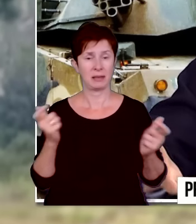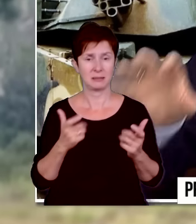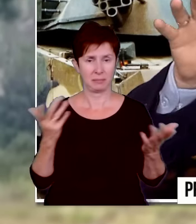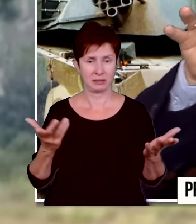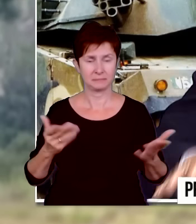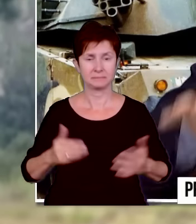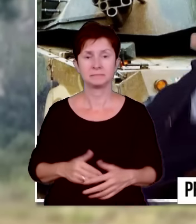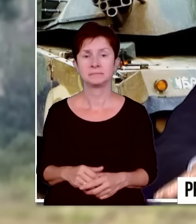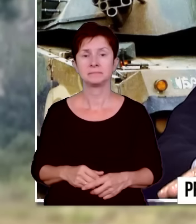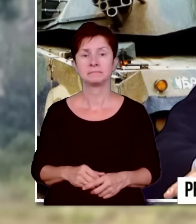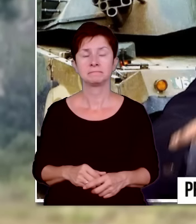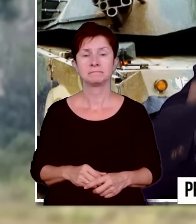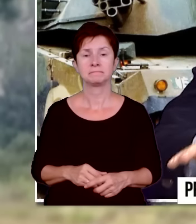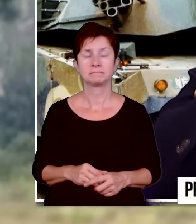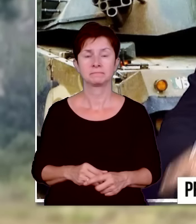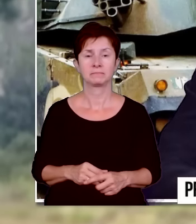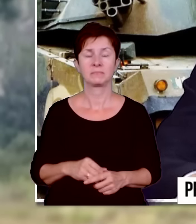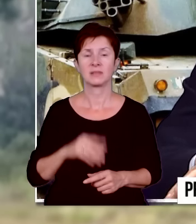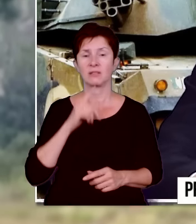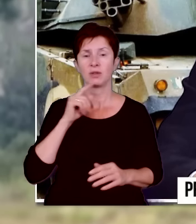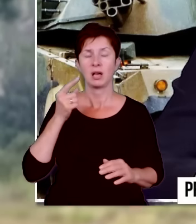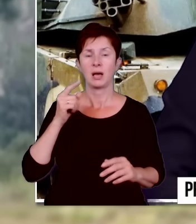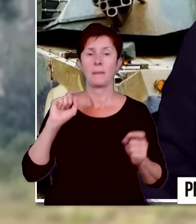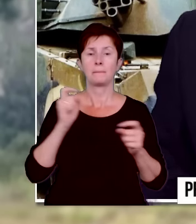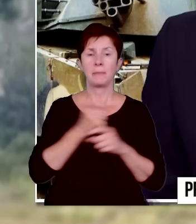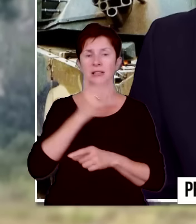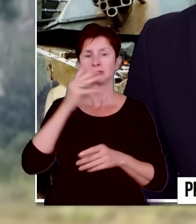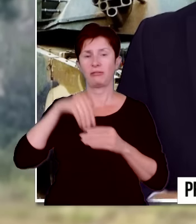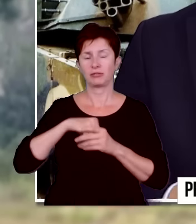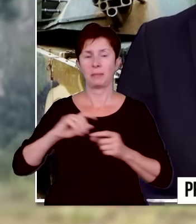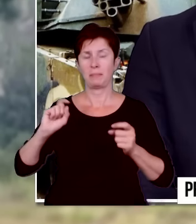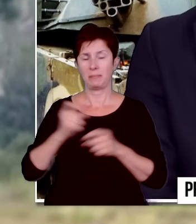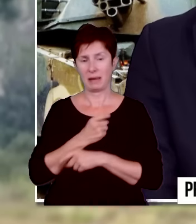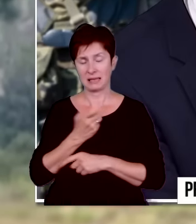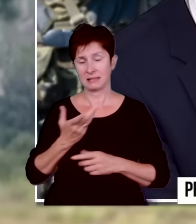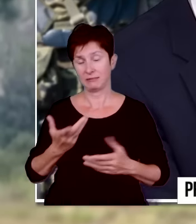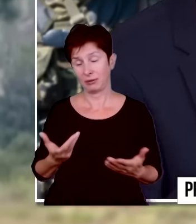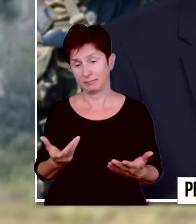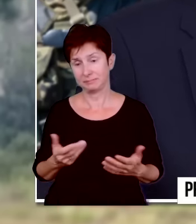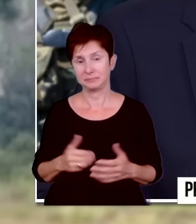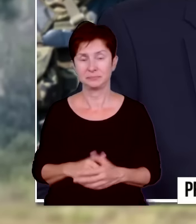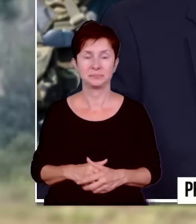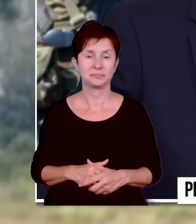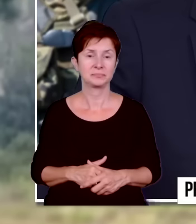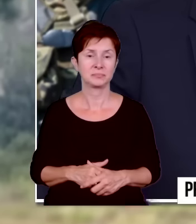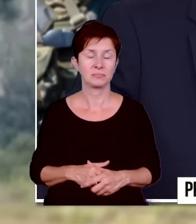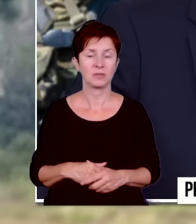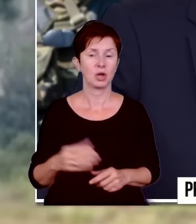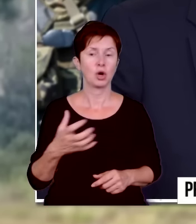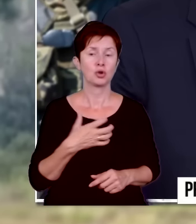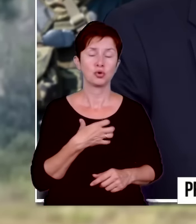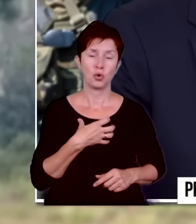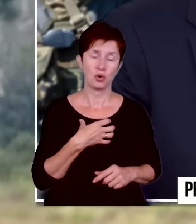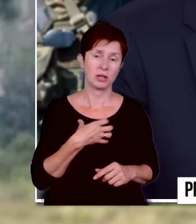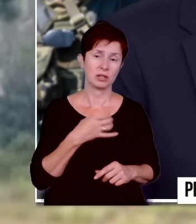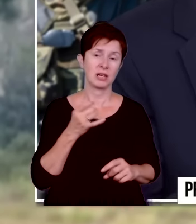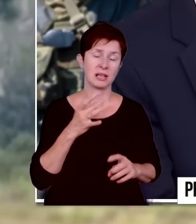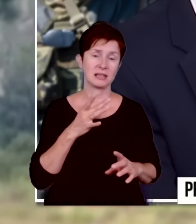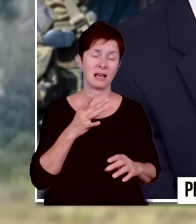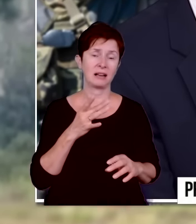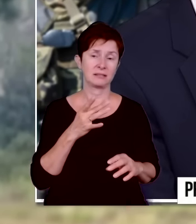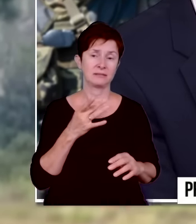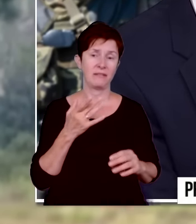prawda Takie głębokie ukryte Państwo w Państwie jak i Ministerstwo Obrony Narodowej wrócił Deep State Szkoda że rodem z wsi No